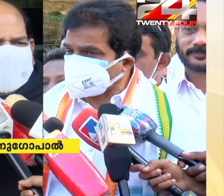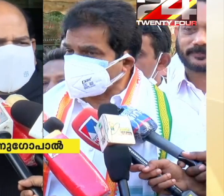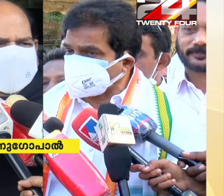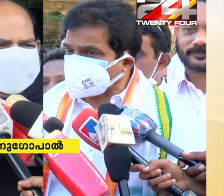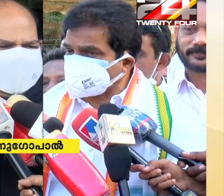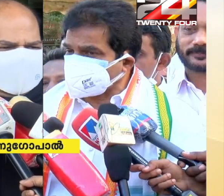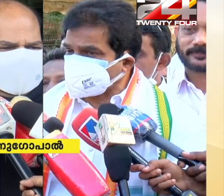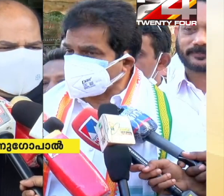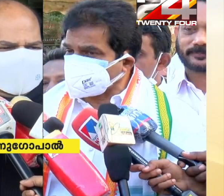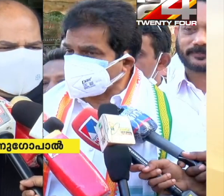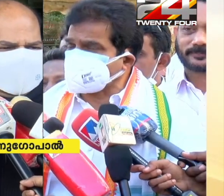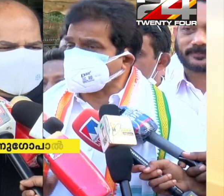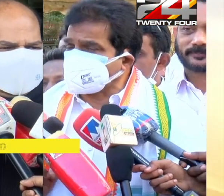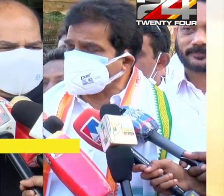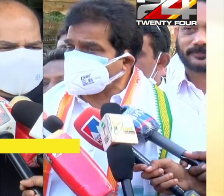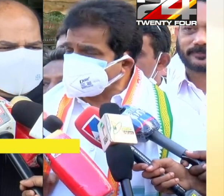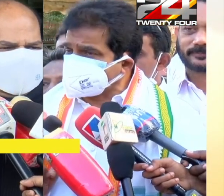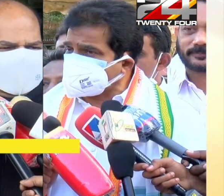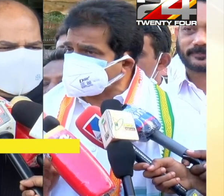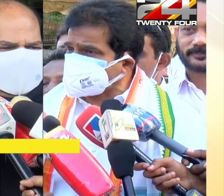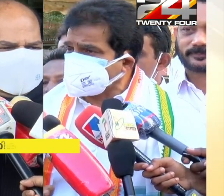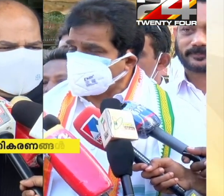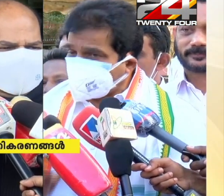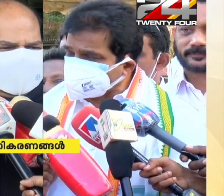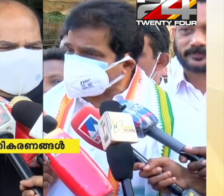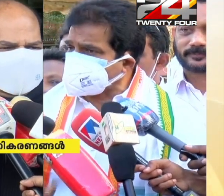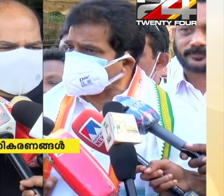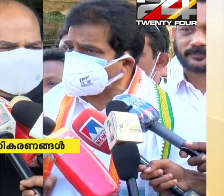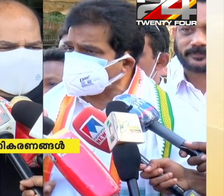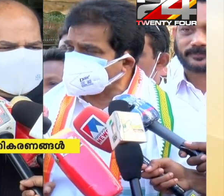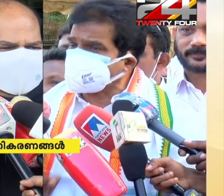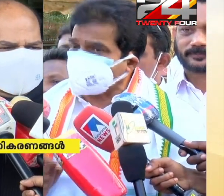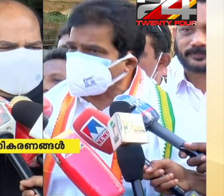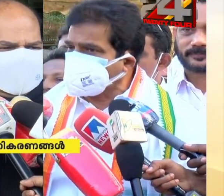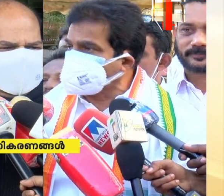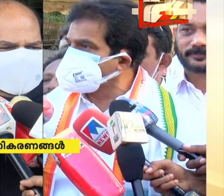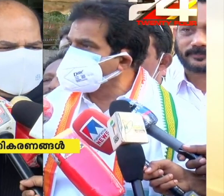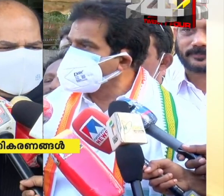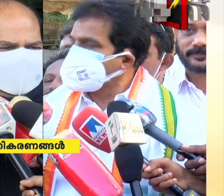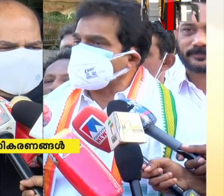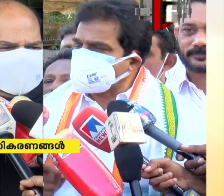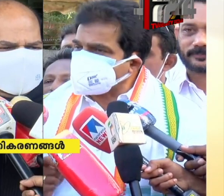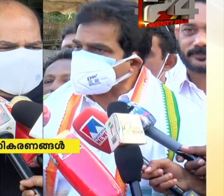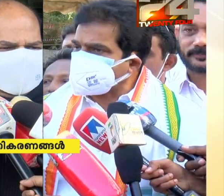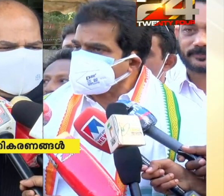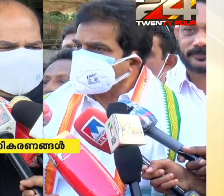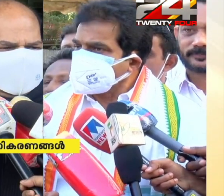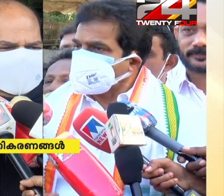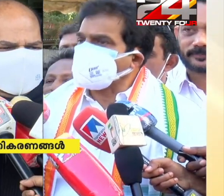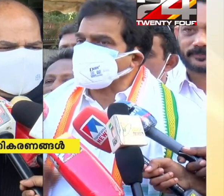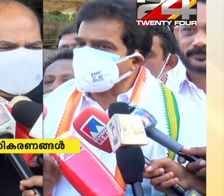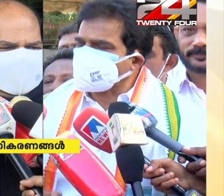അത് അദ്ദേഹത്തിന്റെ അഭിപ്രായമാണ്. സ്വതന്ത്ര ഇന്ത്യ കണ്ടിട്ടില്ലാത്ത വണ്ണം ഫാസിസ്റ്റ് ഭരണകൂടം നിറഞ്ഞാടുമ്പോൾ അതിനെ